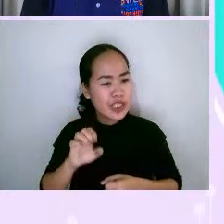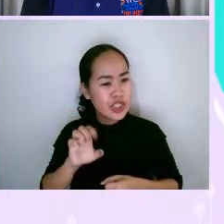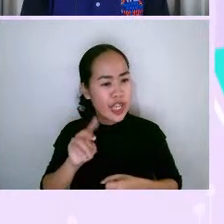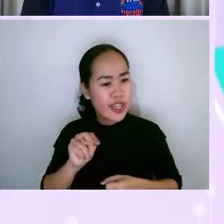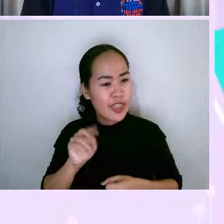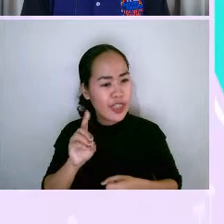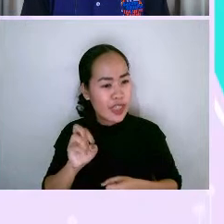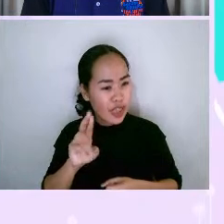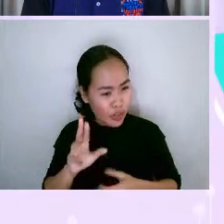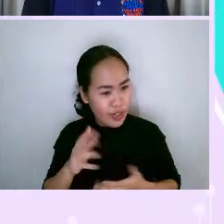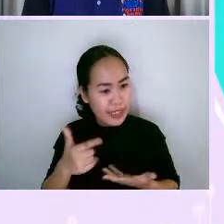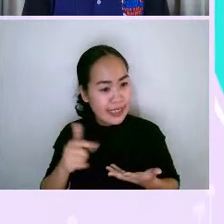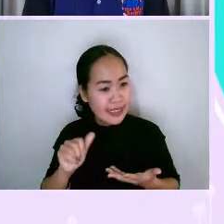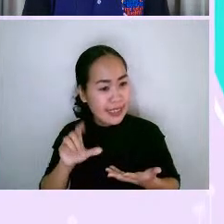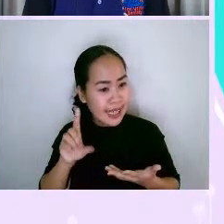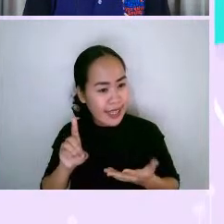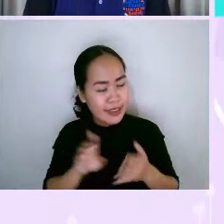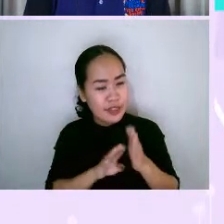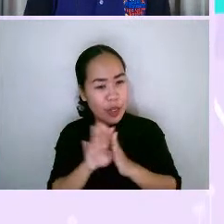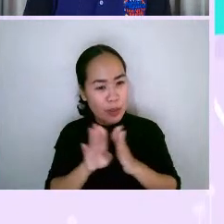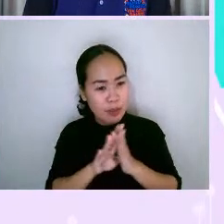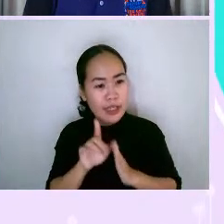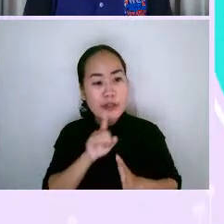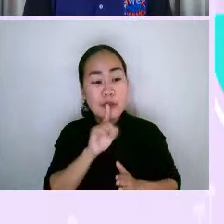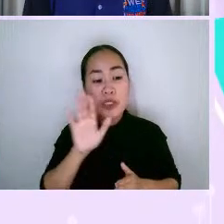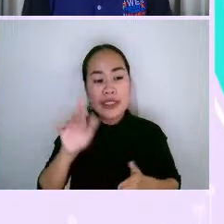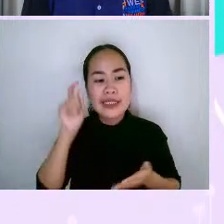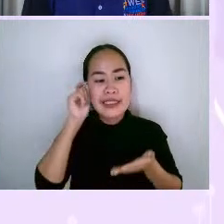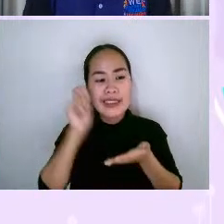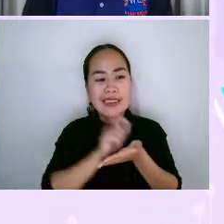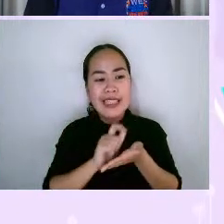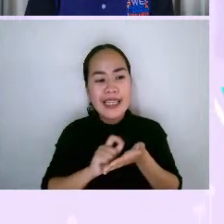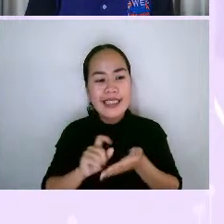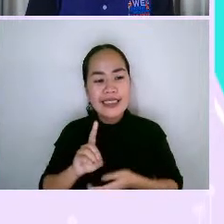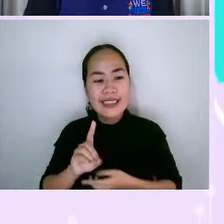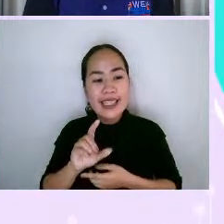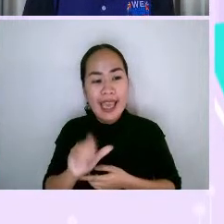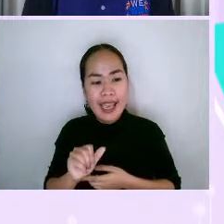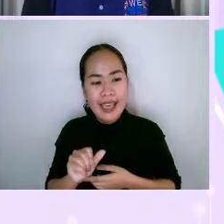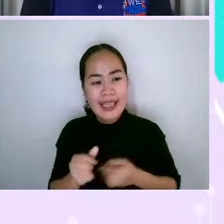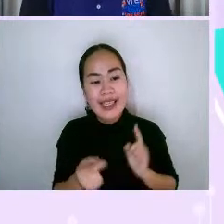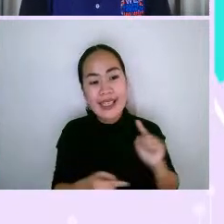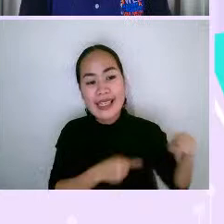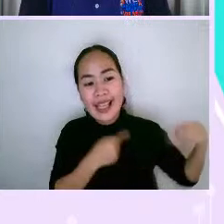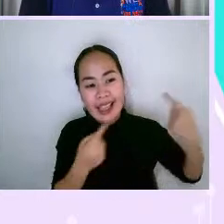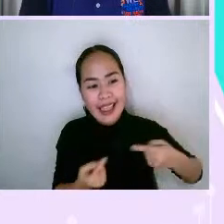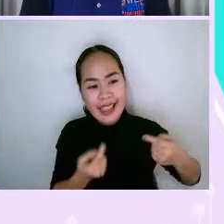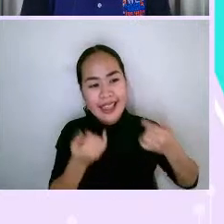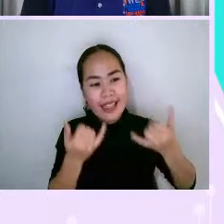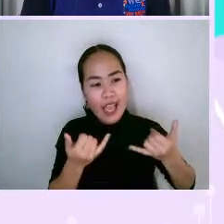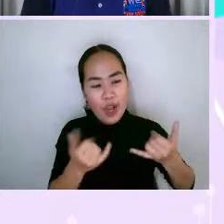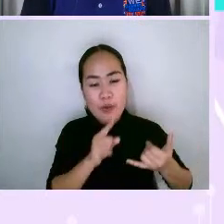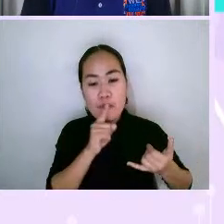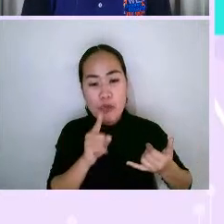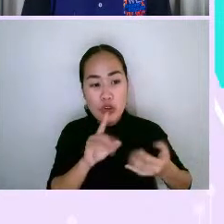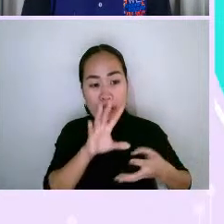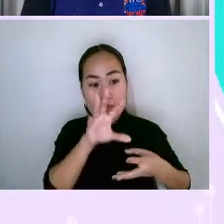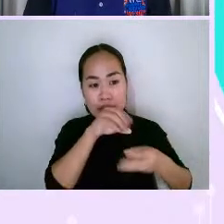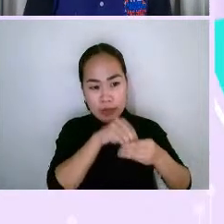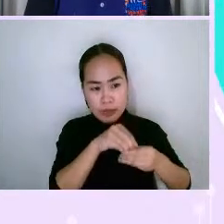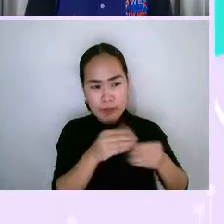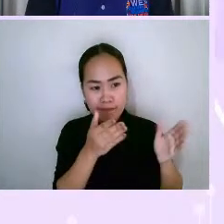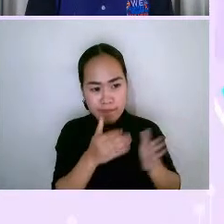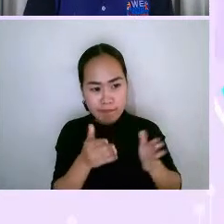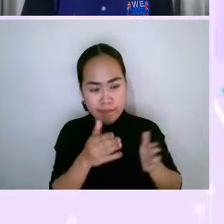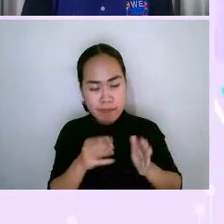tumatayong head ng GFPS Secretariat ng DA hanggang ngayon. Kabahagi rin siya sa preparation ng IRR ng Magna